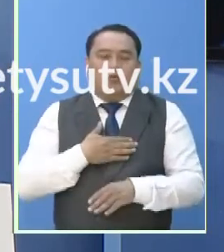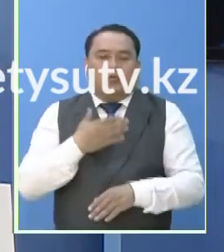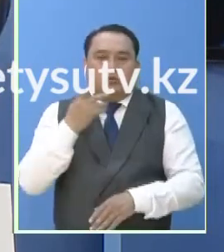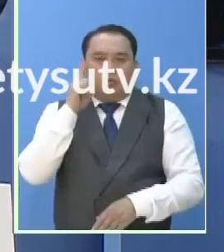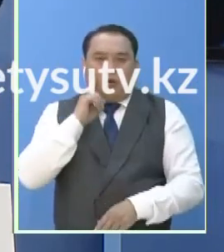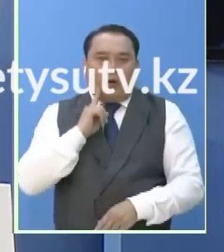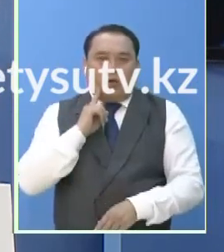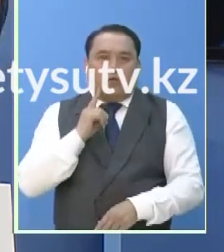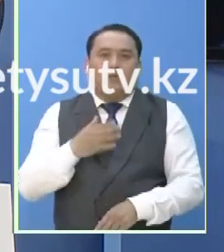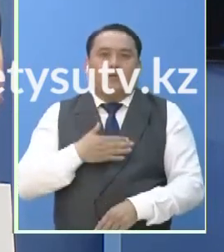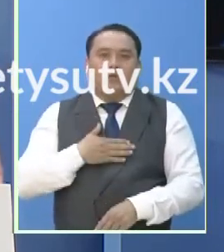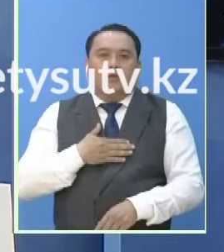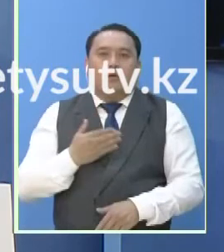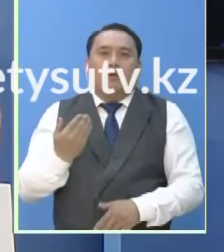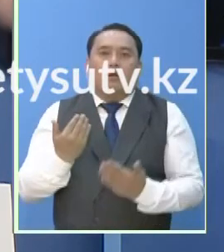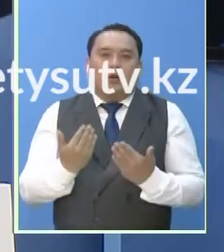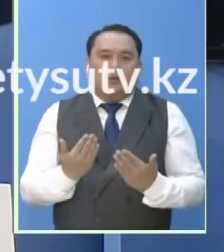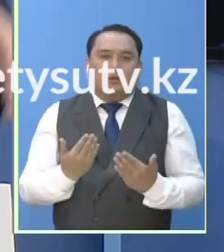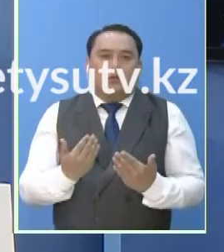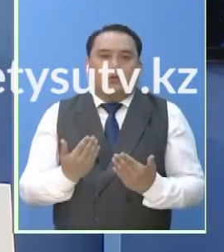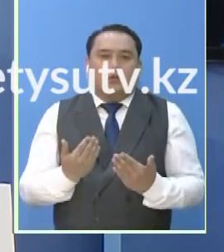мисалы. Азыр энди